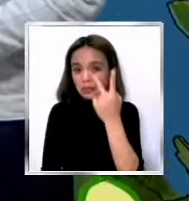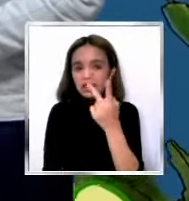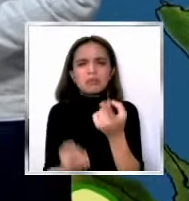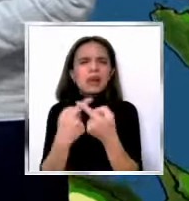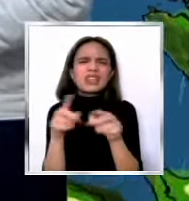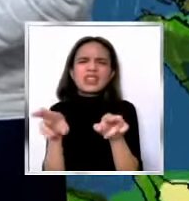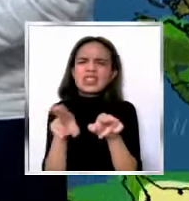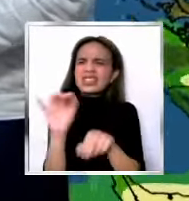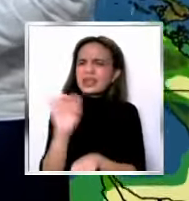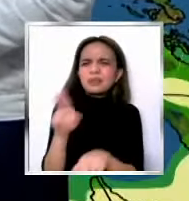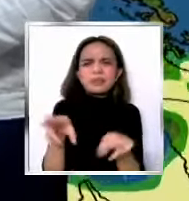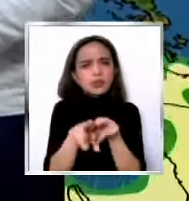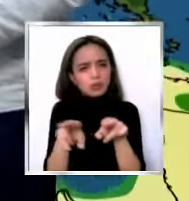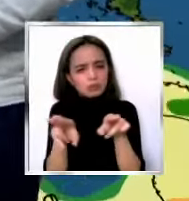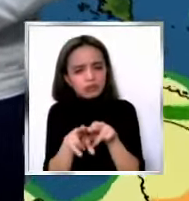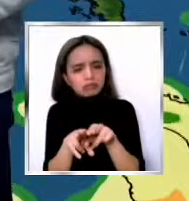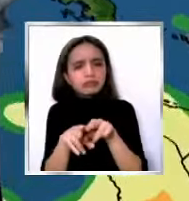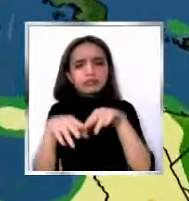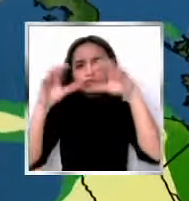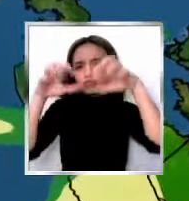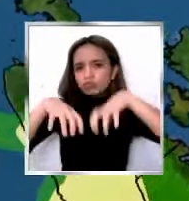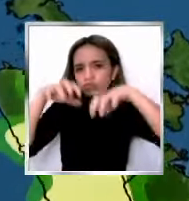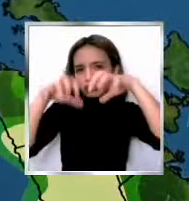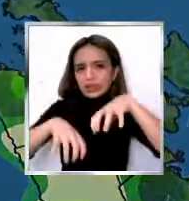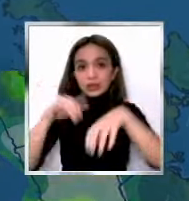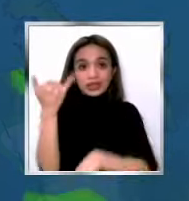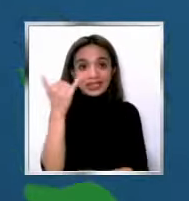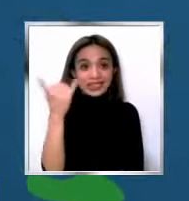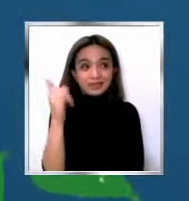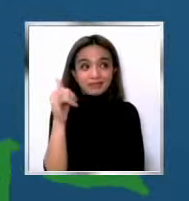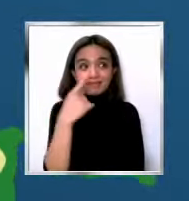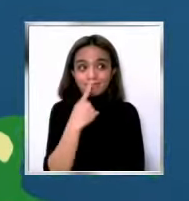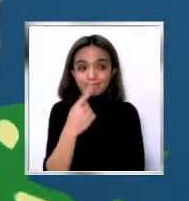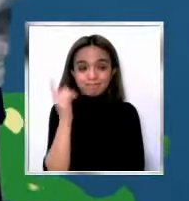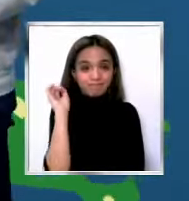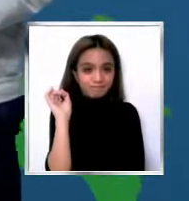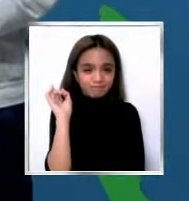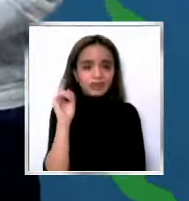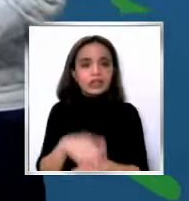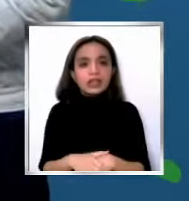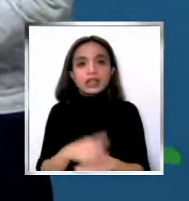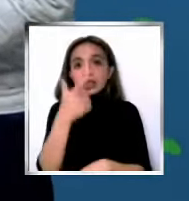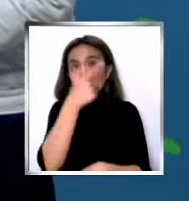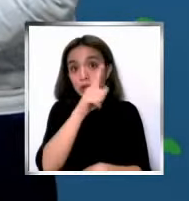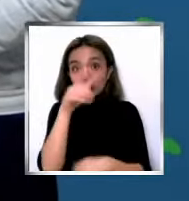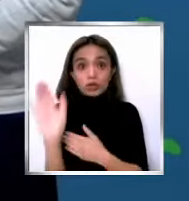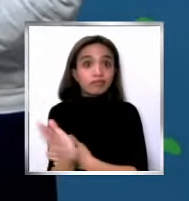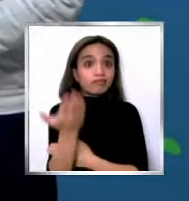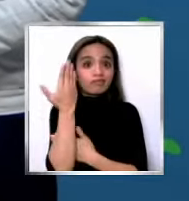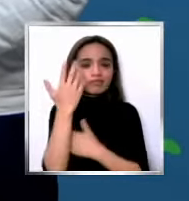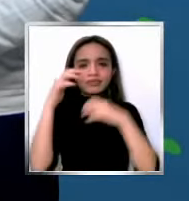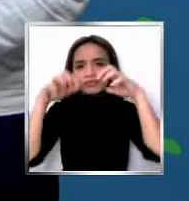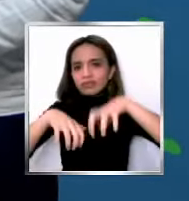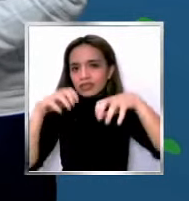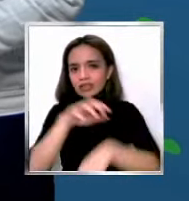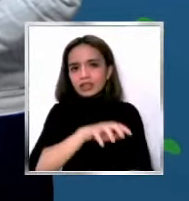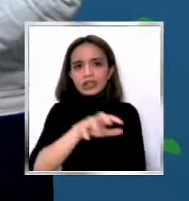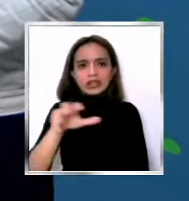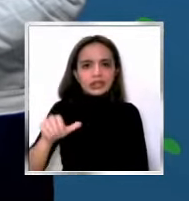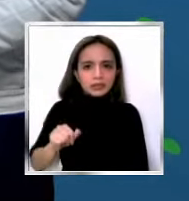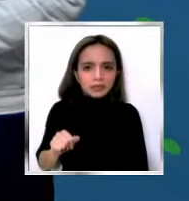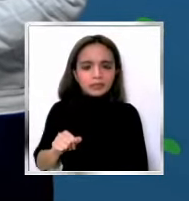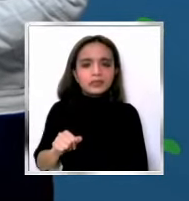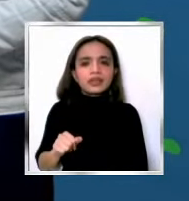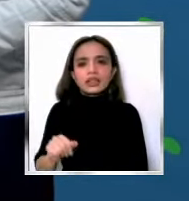yung napapansin natin, mga kulay dilaw na yan, mga kapuso. Sa Luzon, umaga pa lamang may pag-ulan na sa Cagayan Valley, ilang bahagi ng